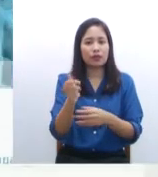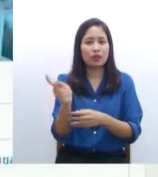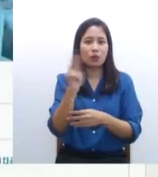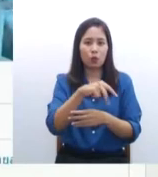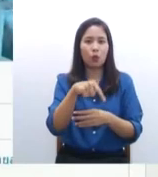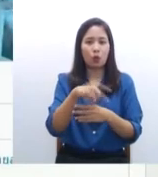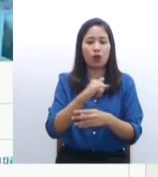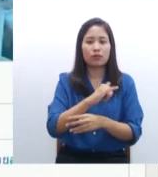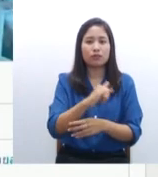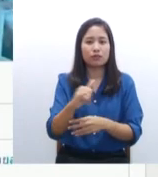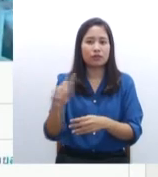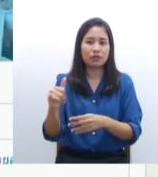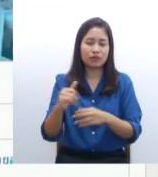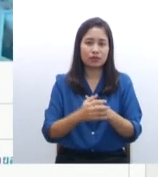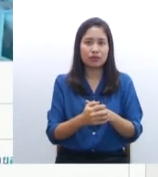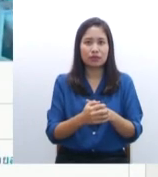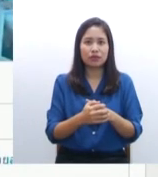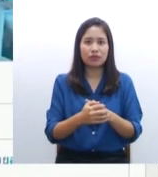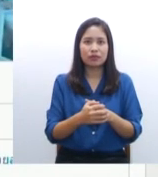น้ต